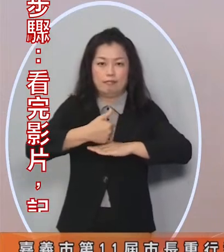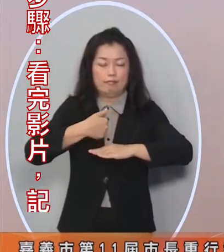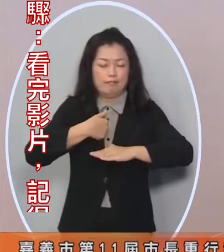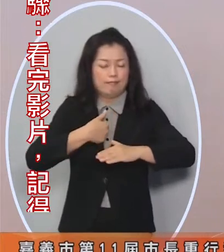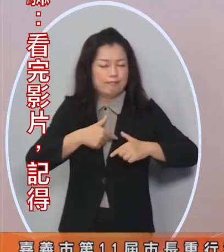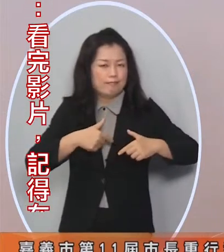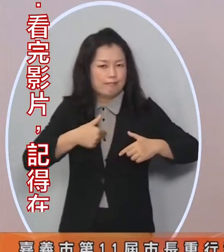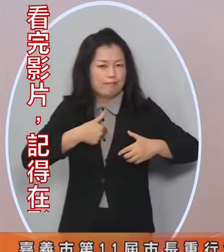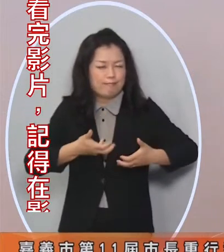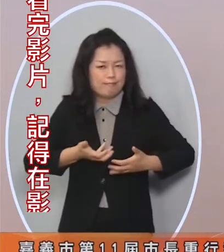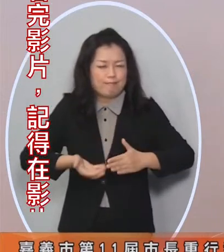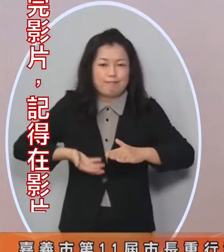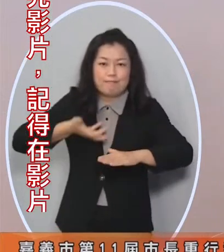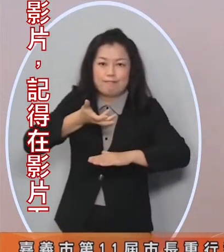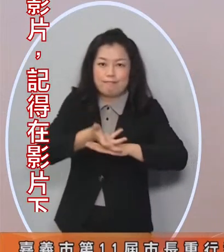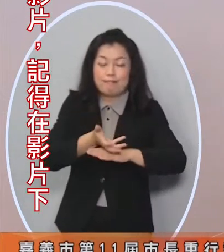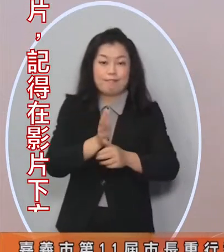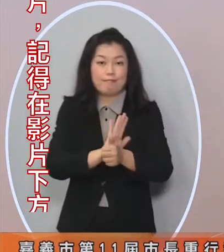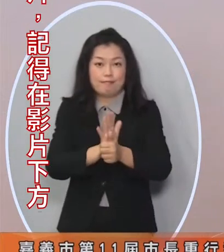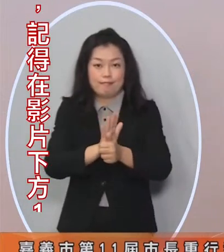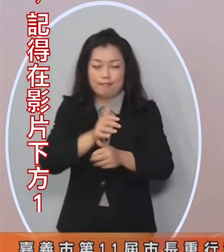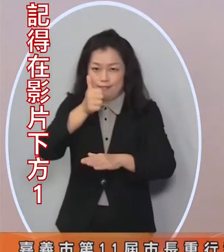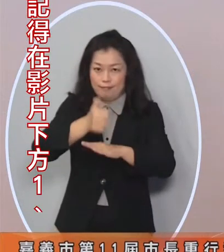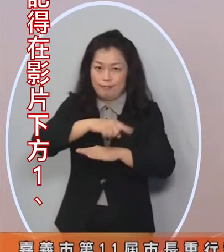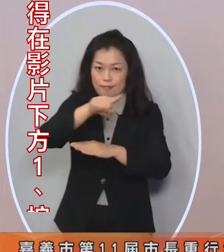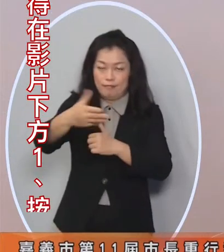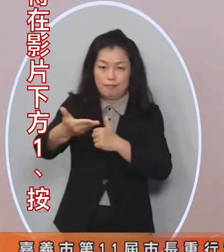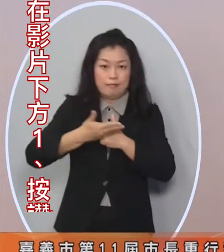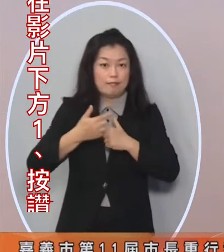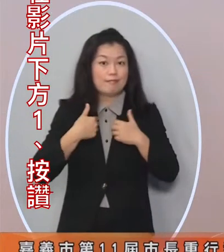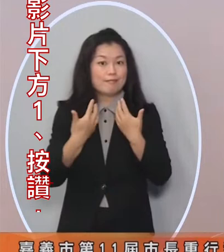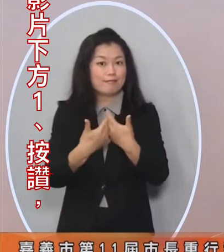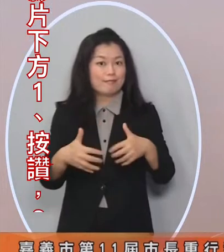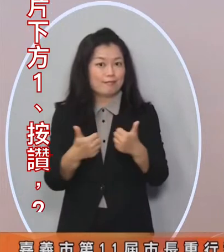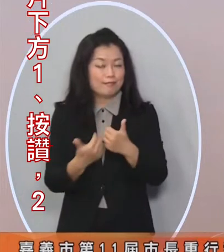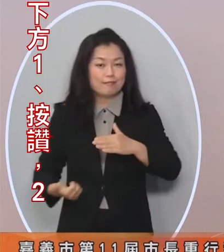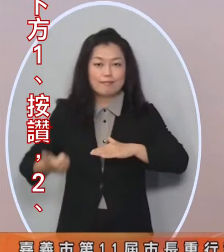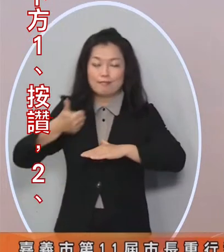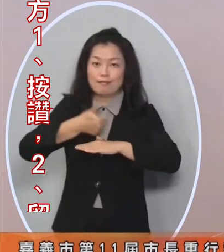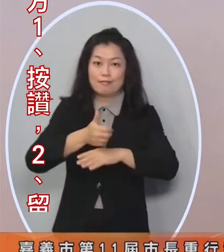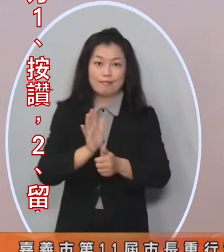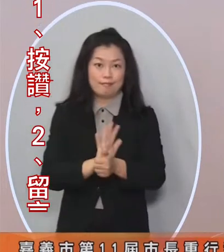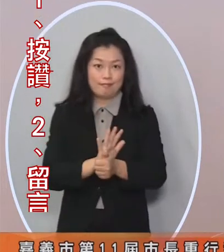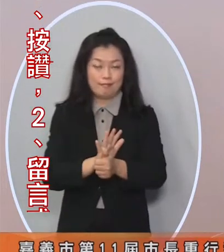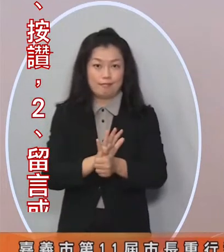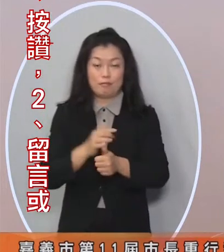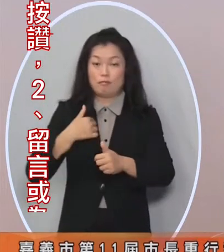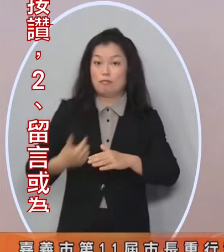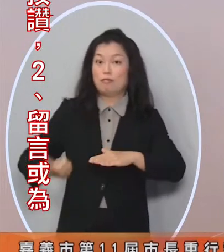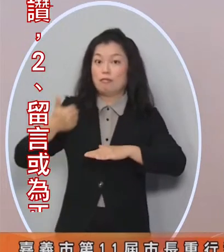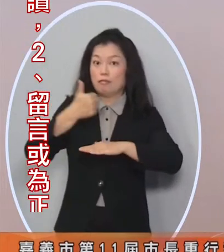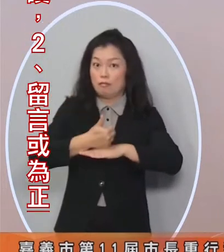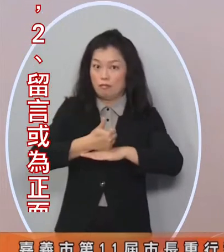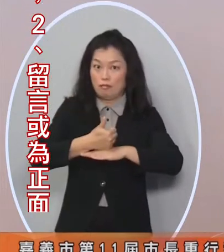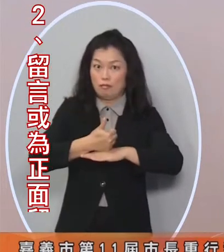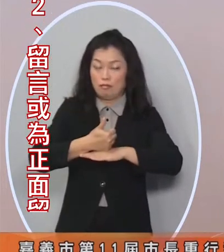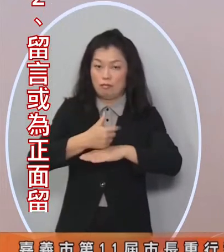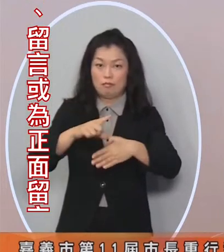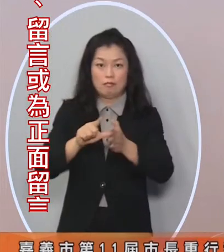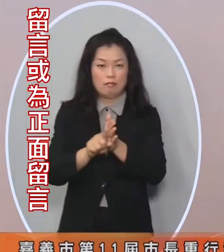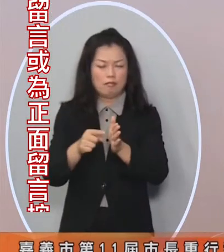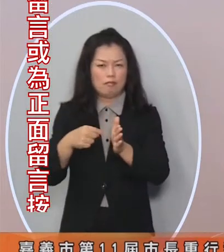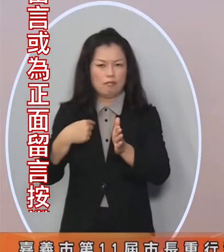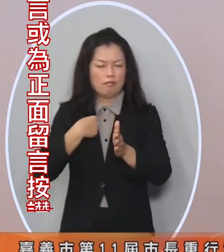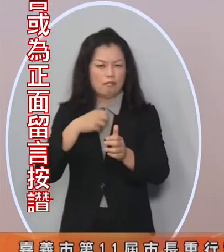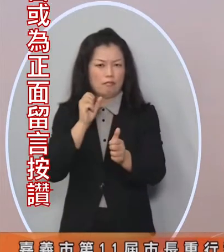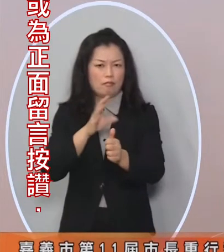心，也感谢咱乡亲，予免费有这个机会。就是有这个机会，我一上任的时候就告诉我的同